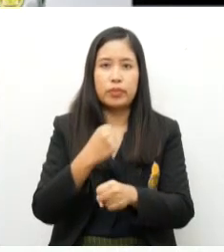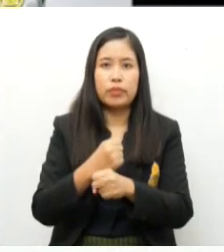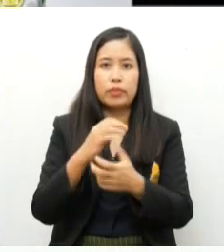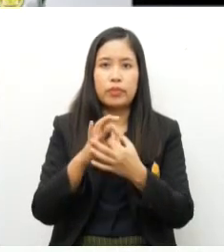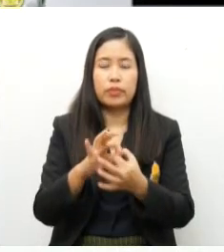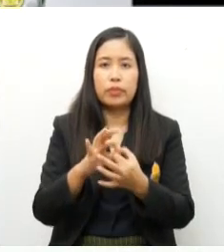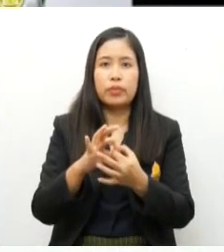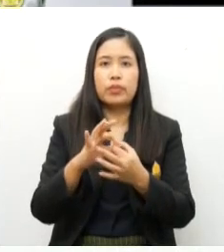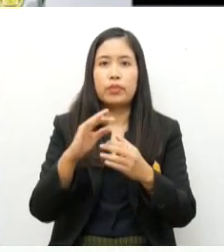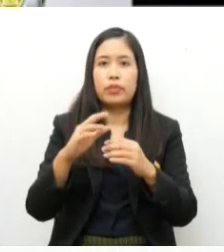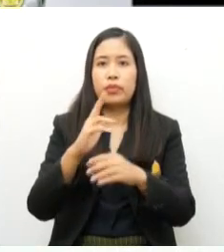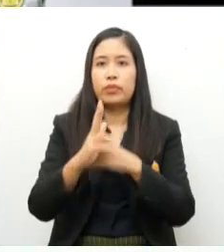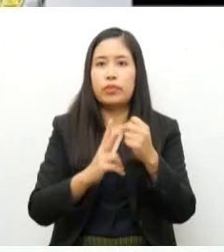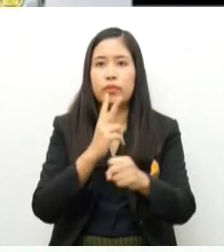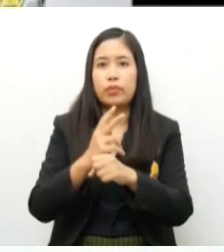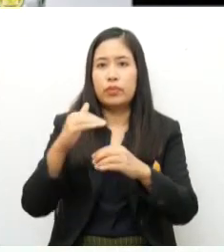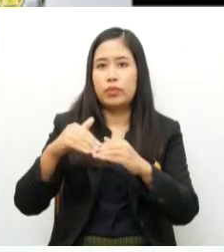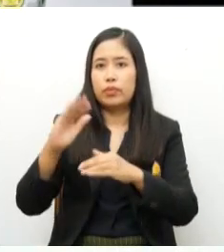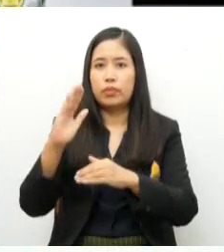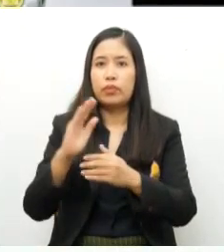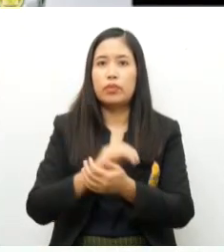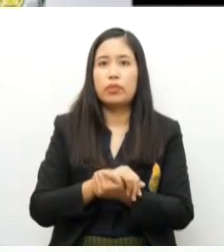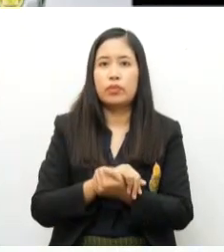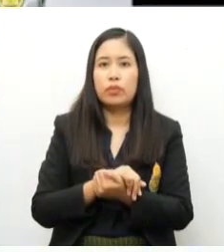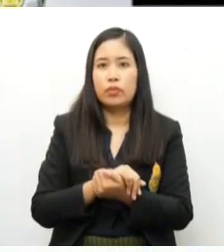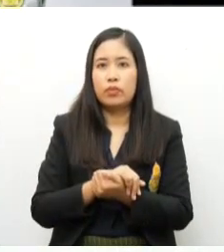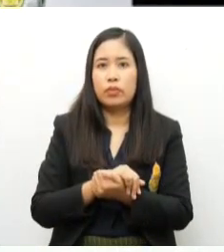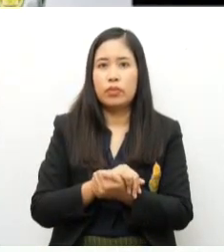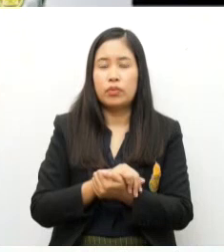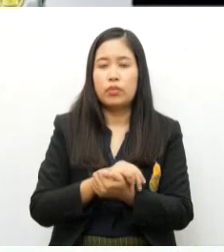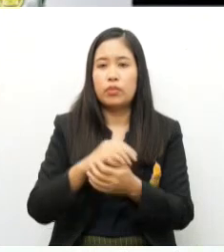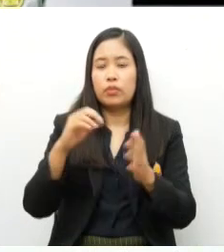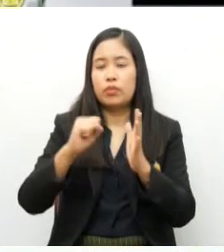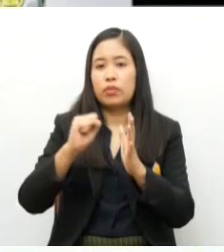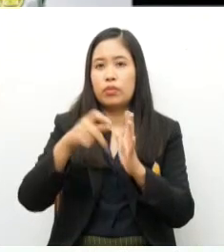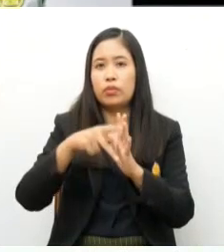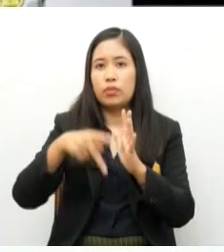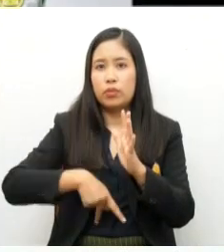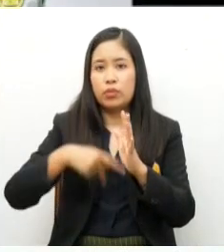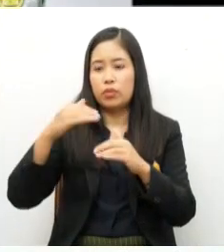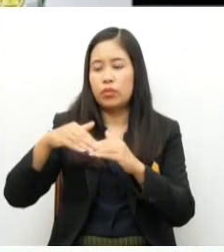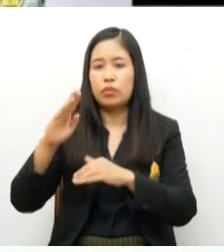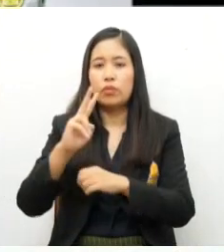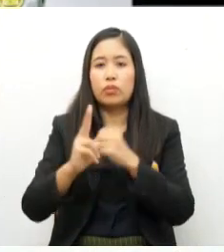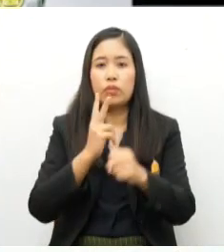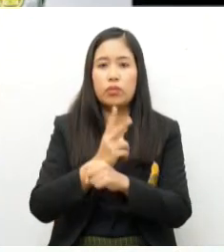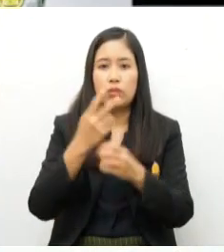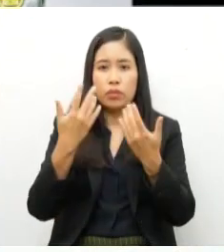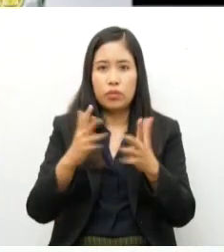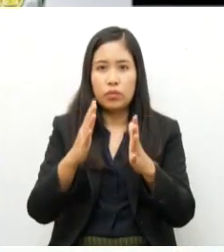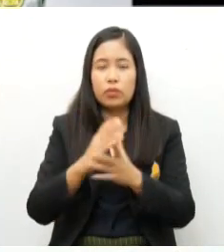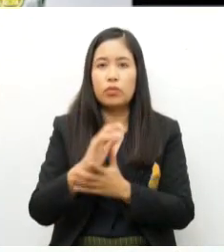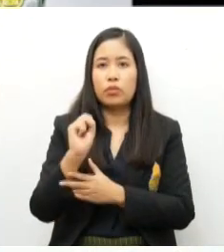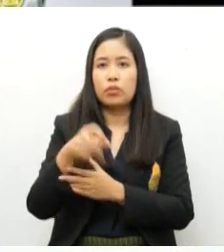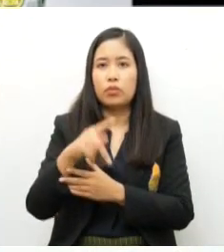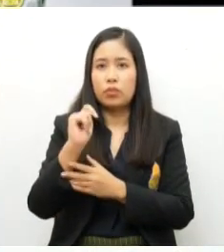3ปีมาแล้วหรืออยู่สำนักการศึกษาพิเศษมาเกิน2ปีแล้วนะครับสปทได้